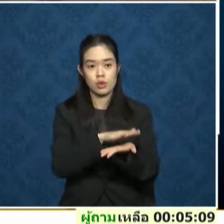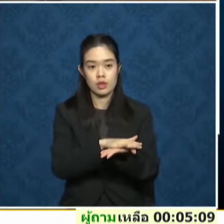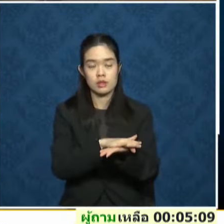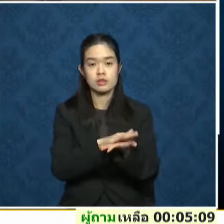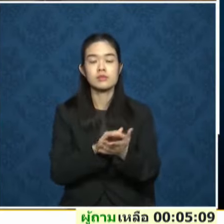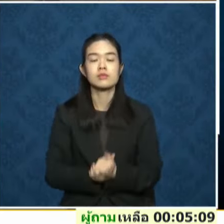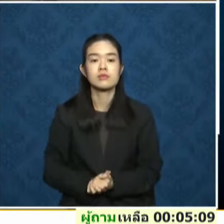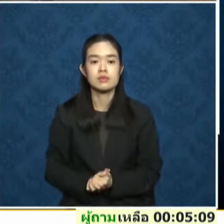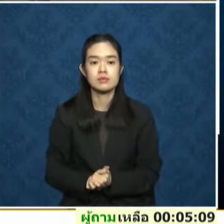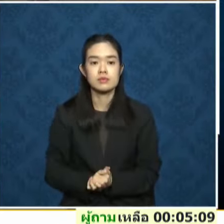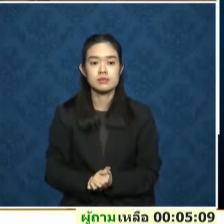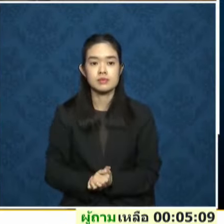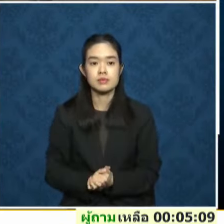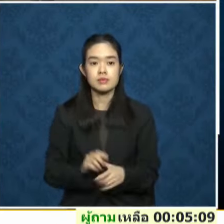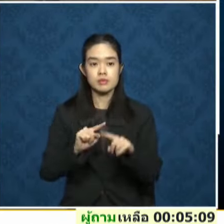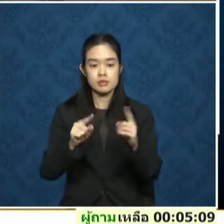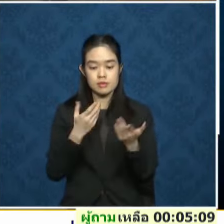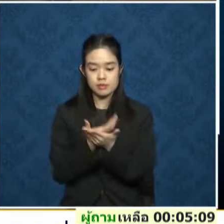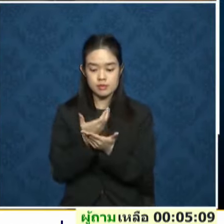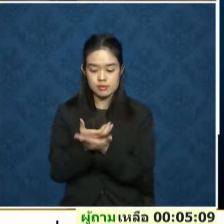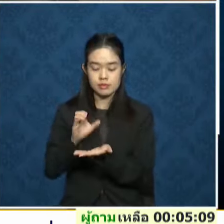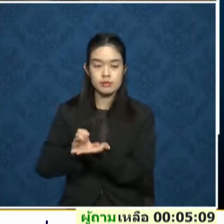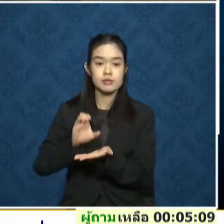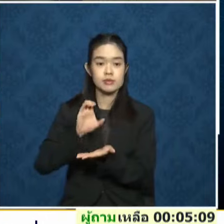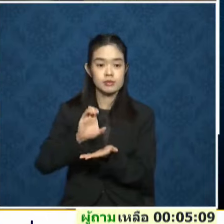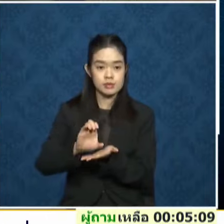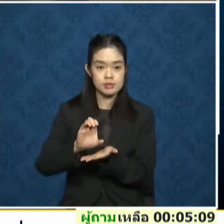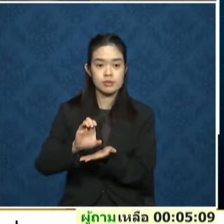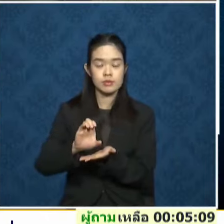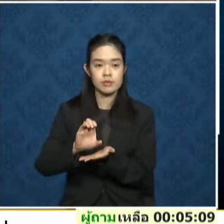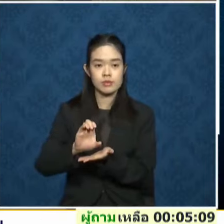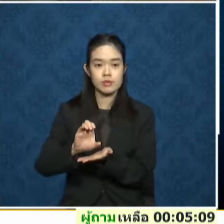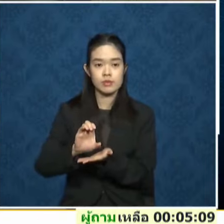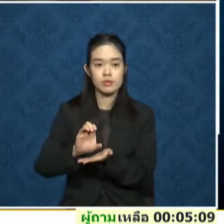นครับเงื่อนไขของงบประมาณเงื่อนไข